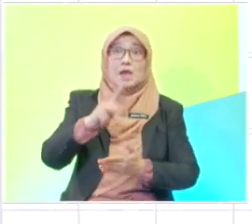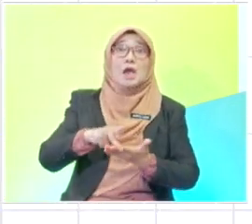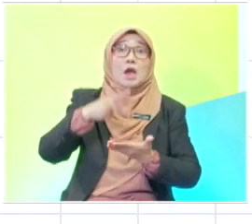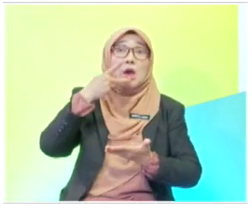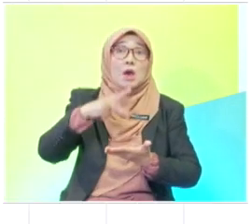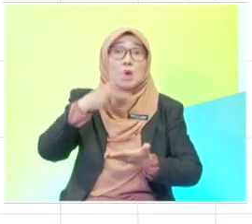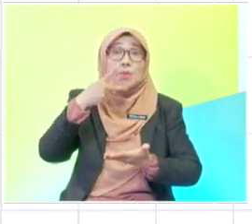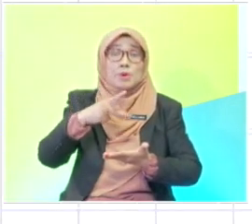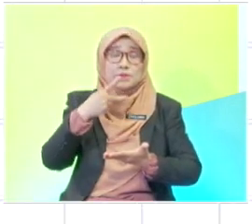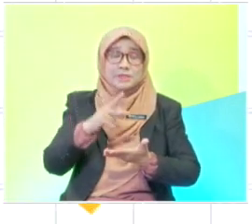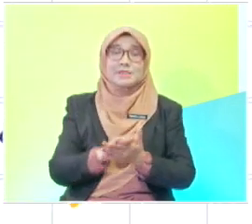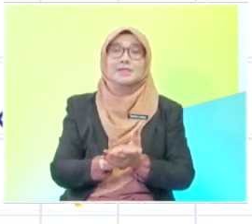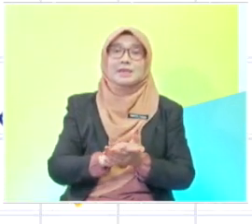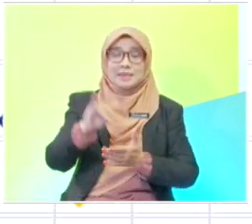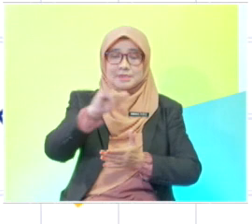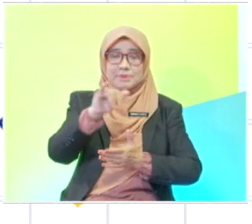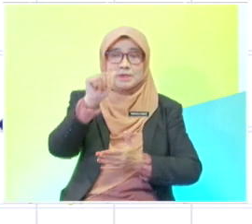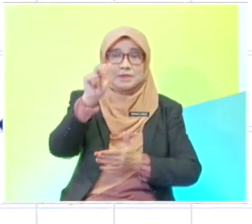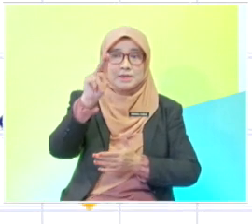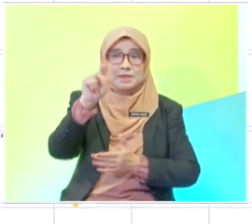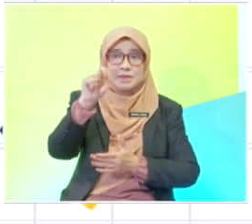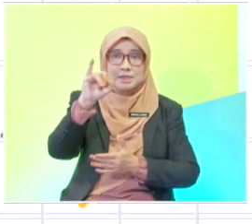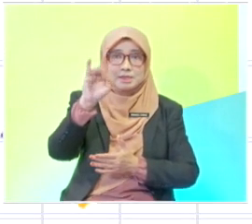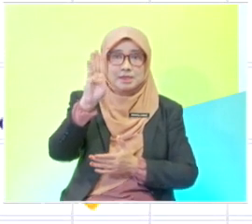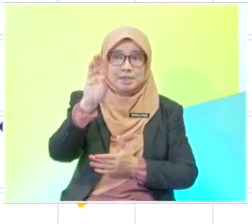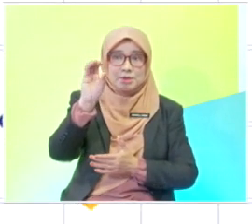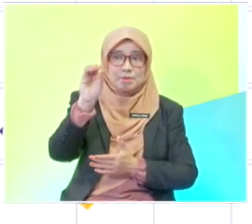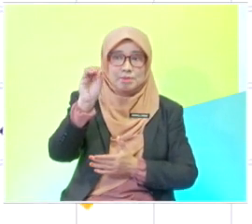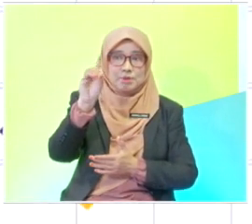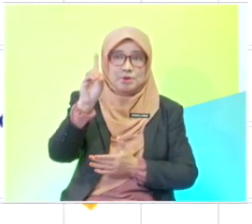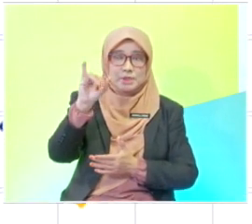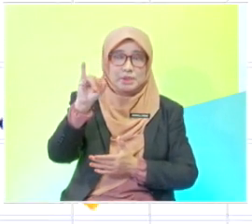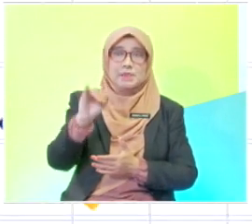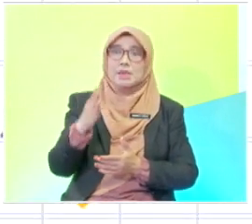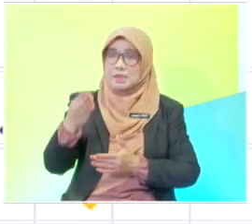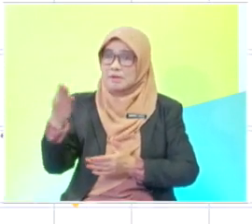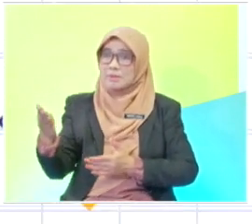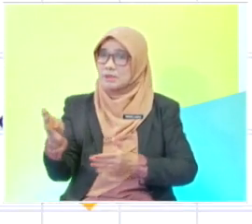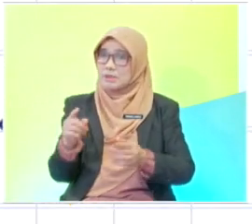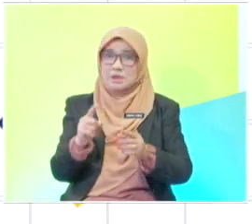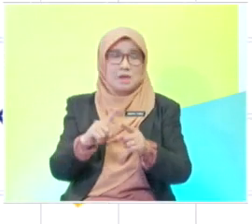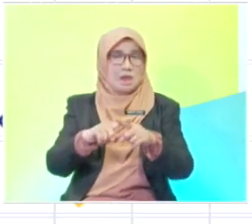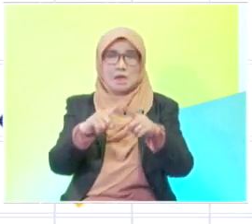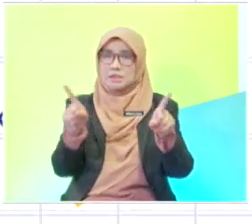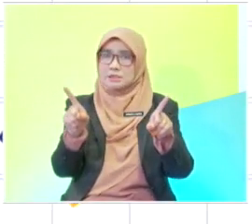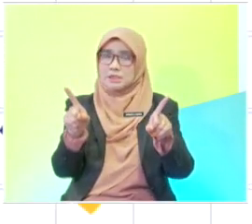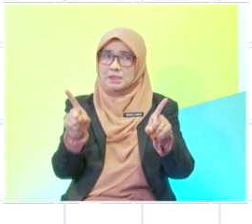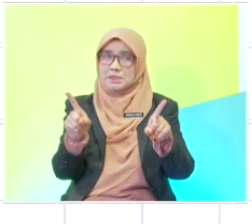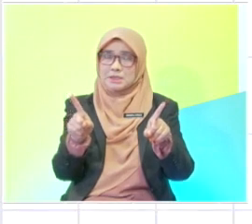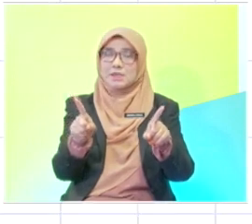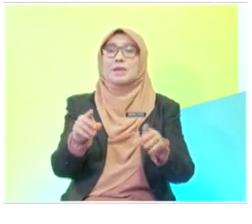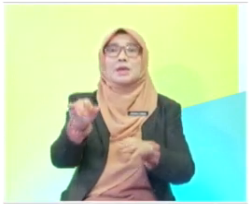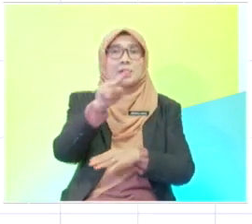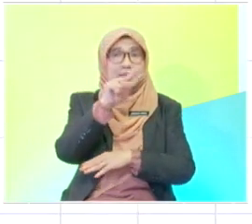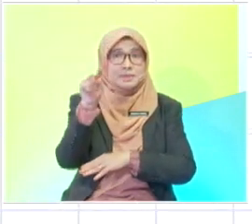adalah antibody. Dan yang terakhir, benda asing. Ingat ya, benda asing ialah membawa maksud kepada